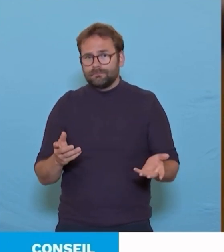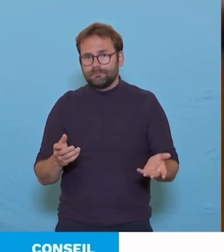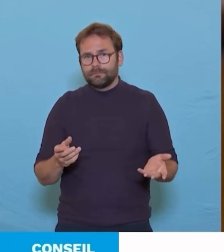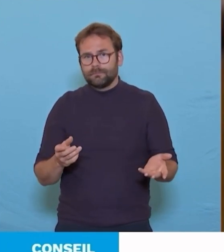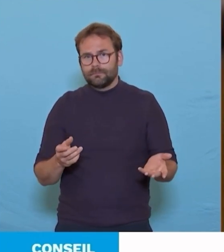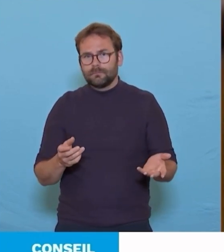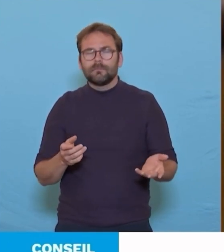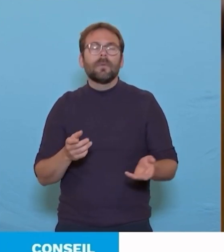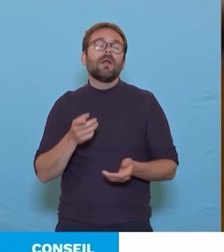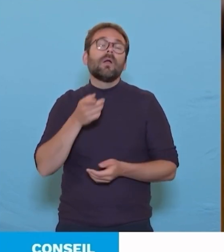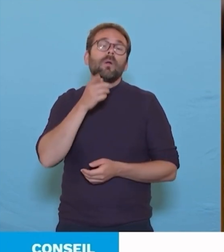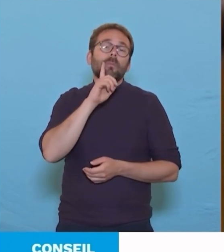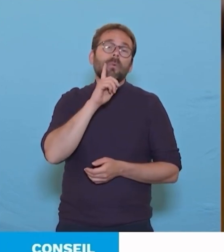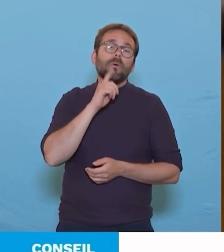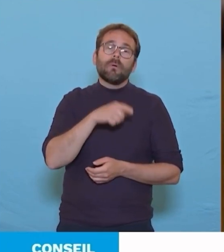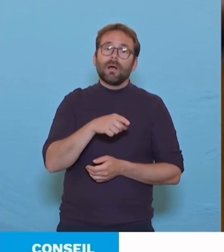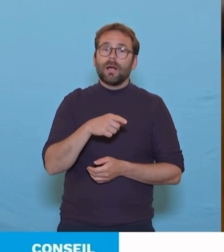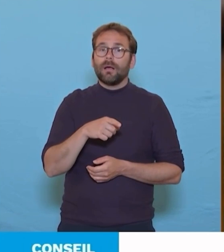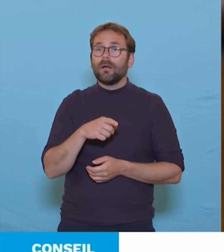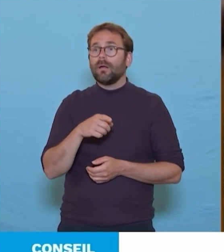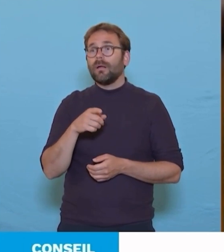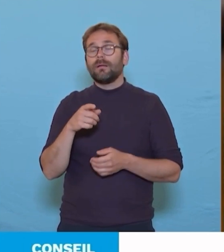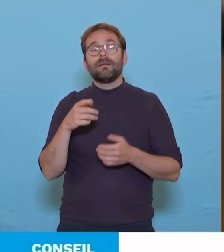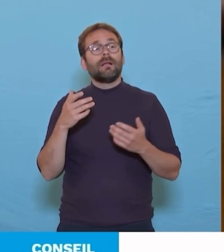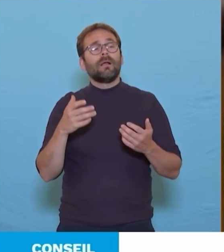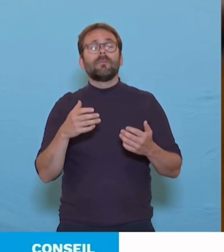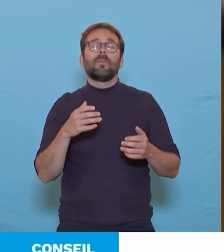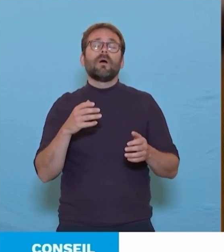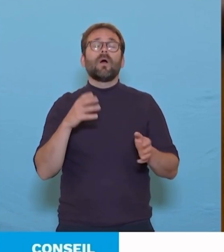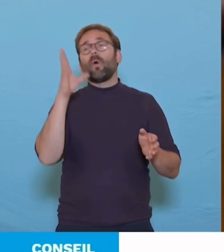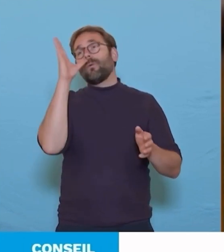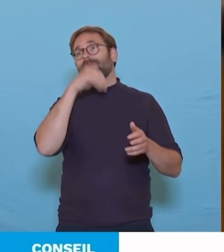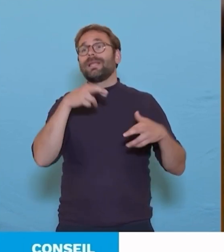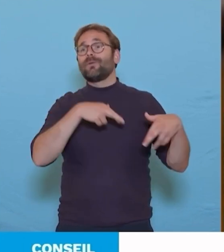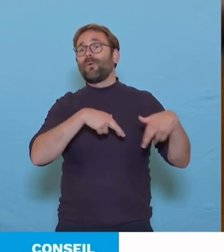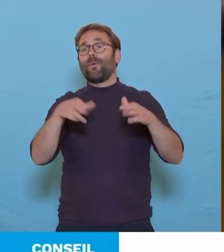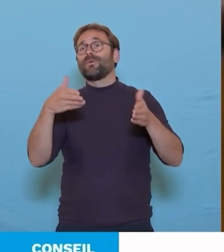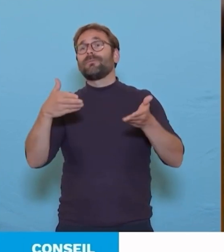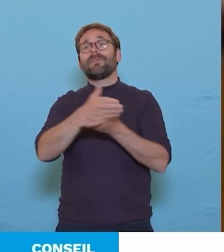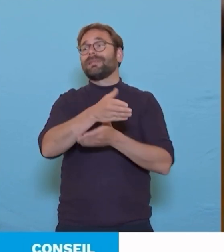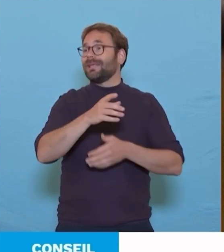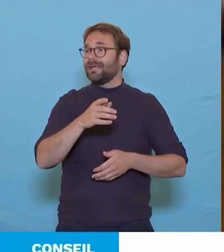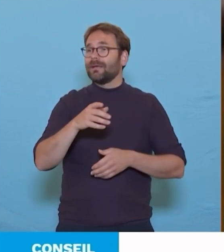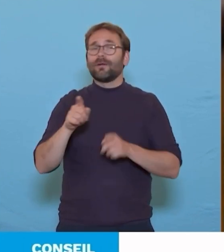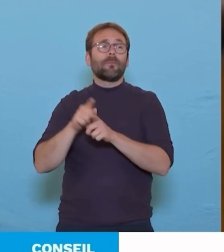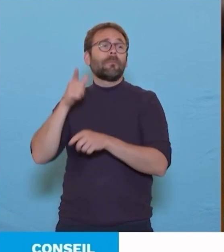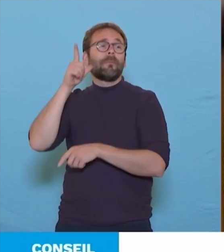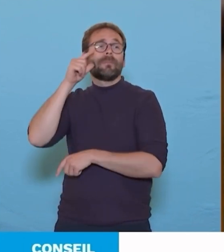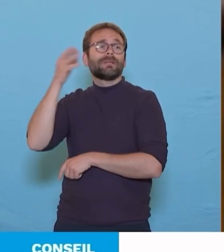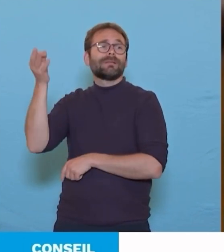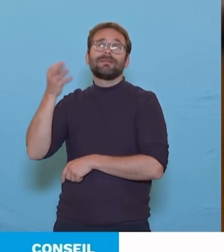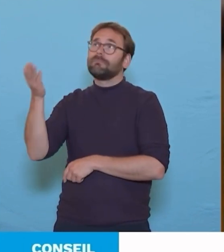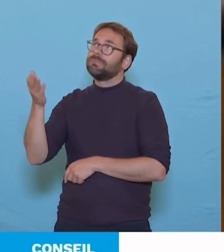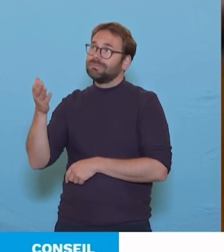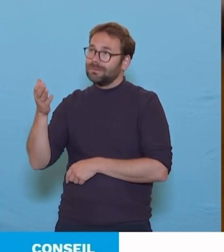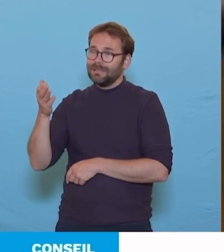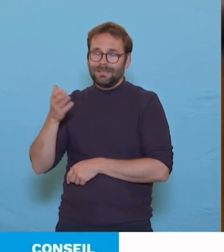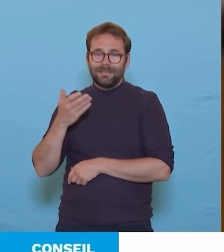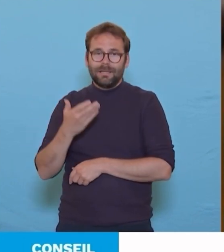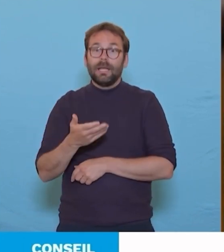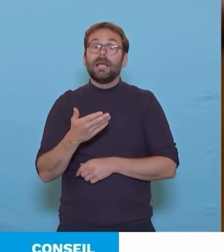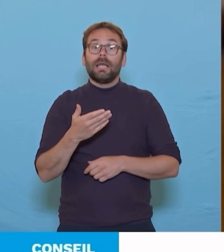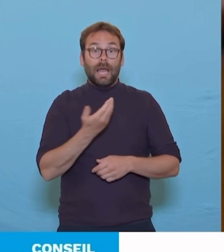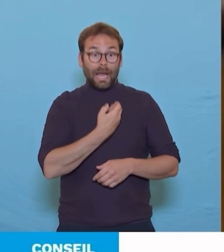parce qu'ils n'ont pas simplement traversé la route, comme le résumait le président de la République. Cette privation d'emploi, c'est une responsabilité